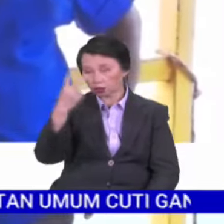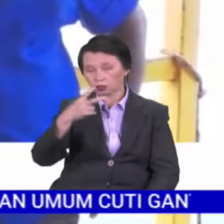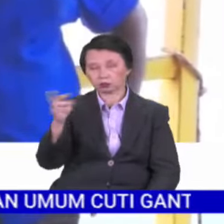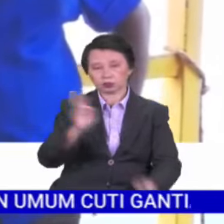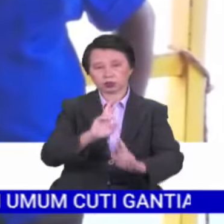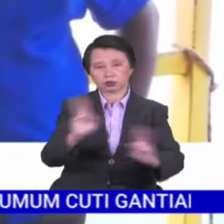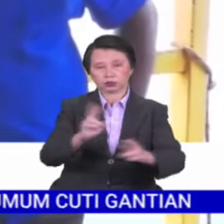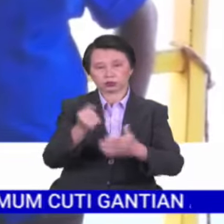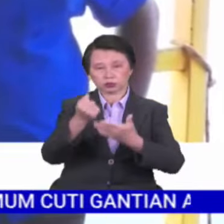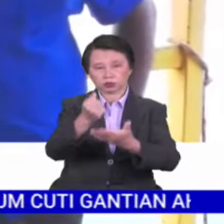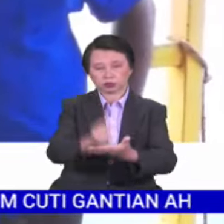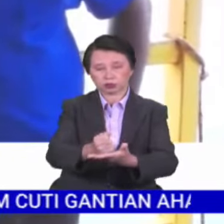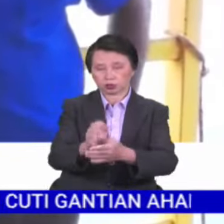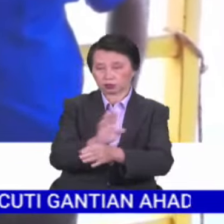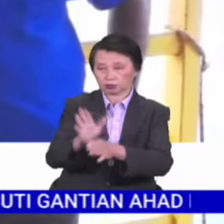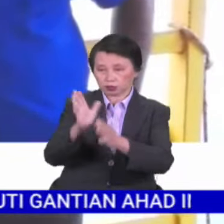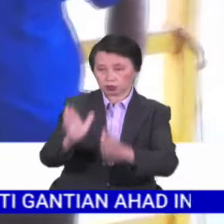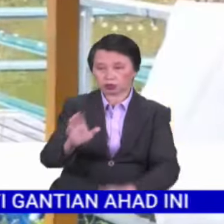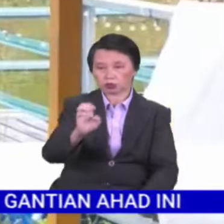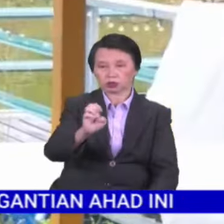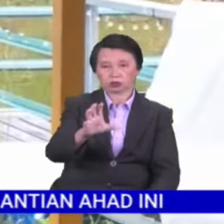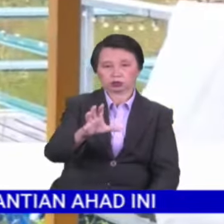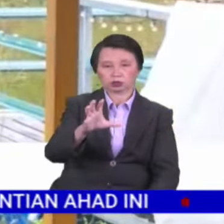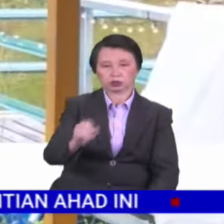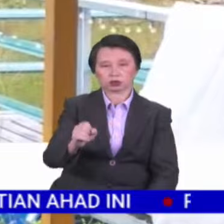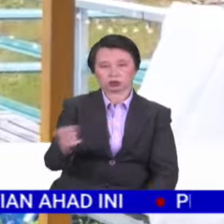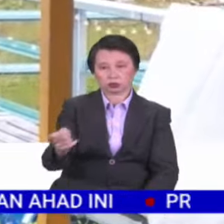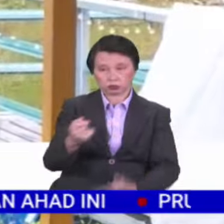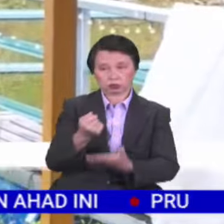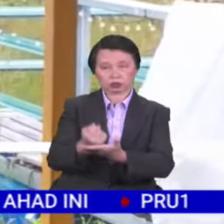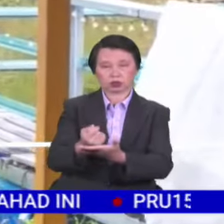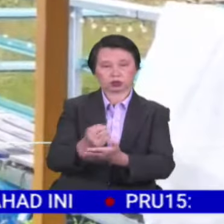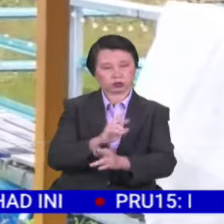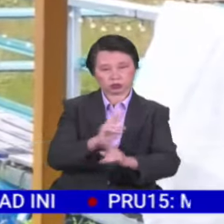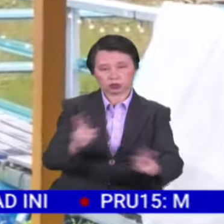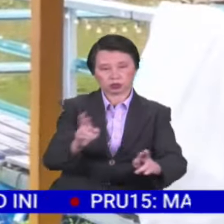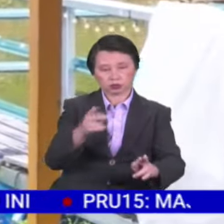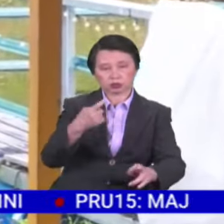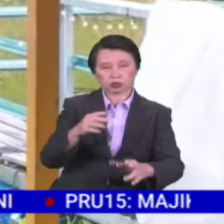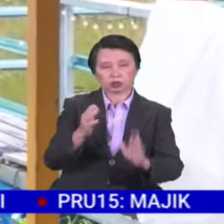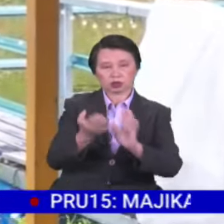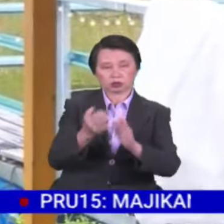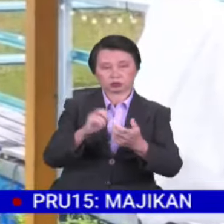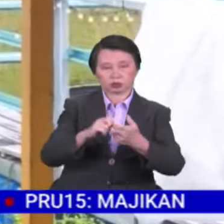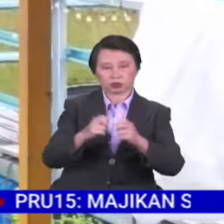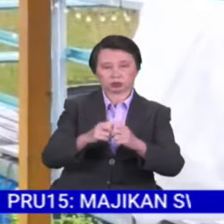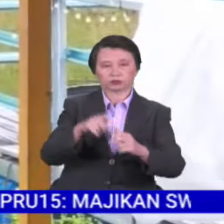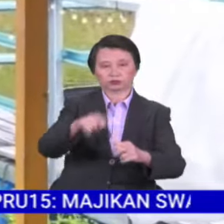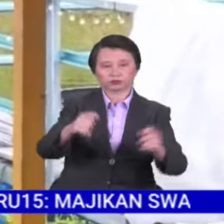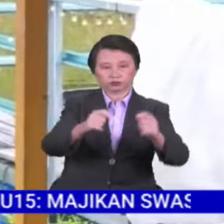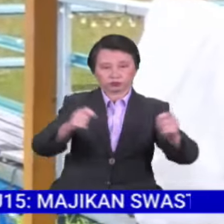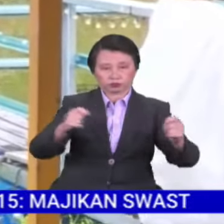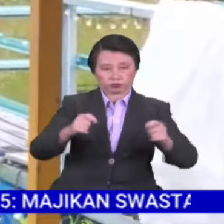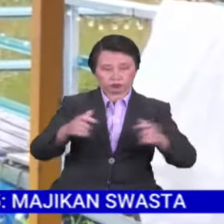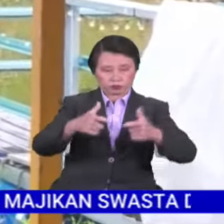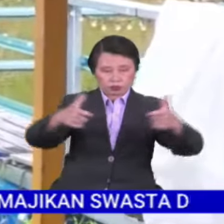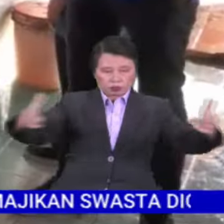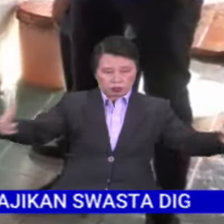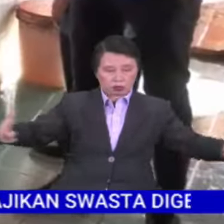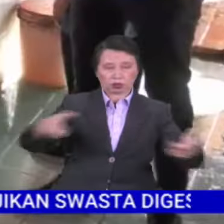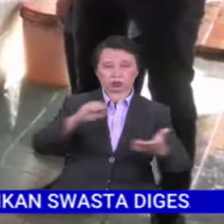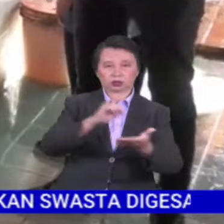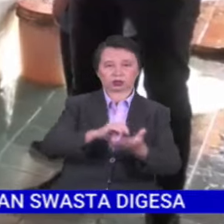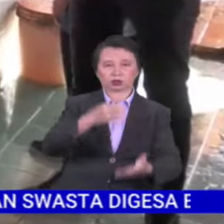bersedia membantu pengusaha Eko Pelancongan yang menghadapi masalah. Tasik Widuri merupakan sebuah tasik semula jadi yang terbesar di